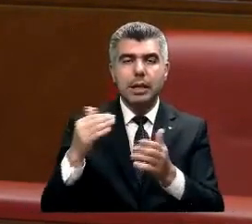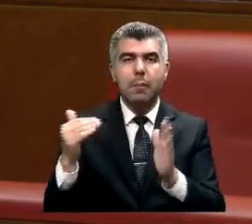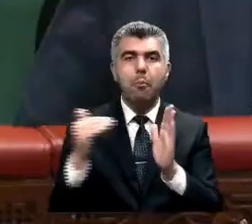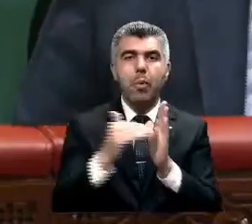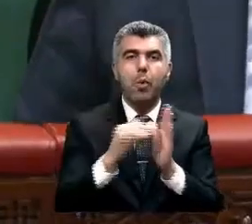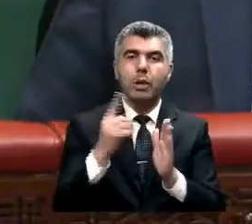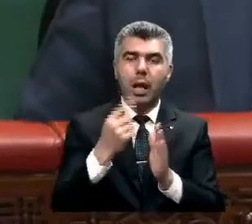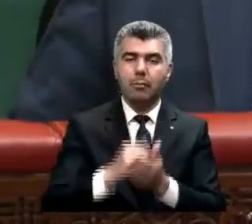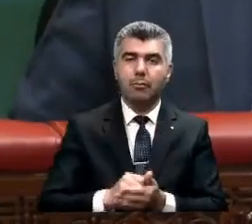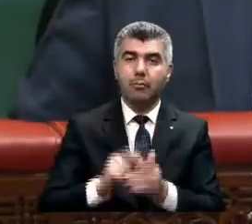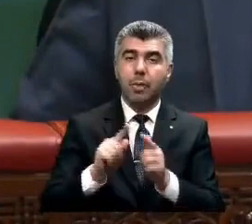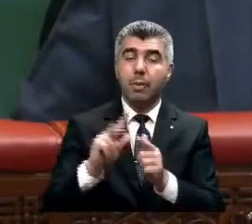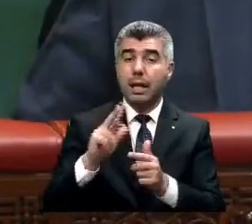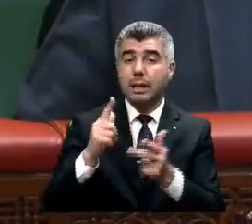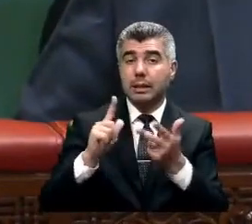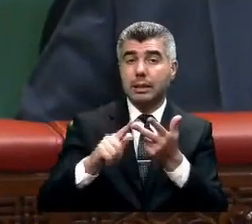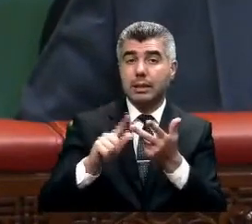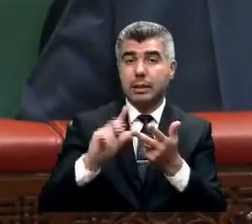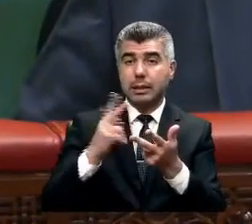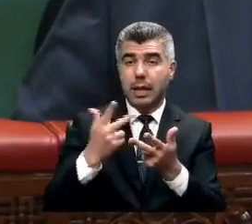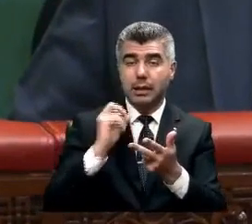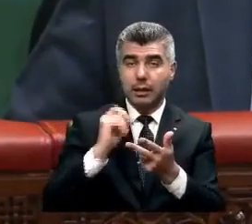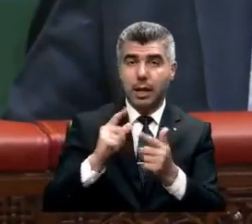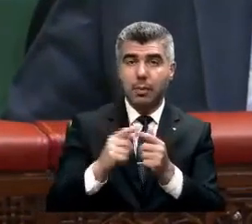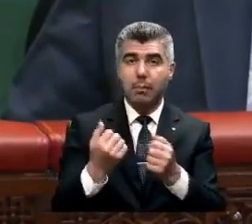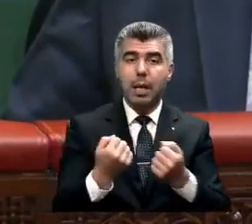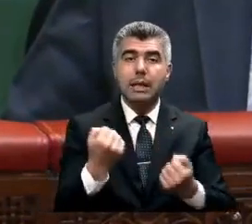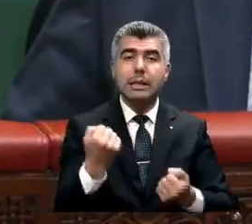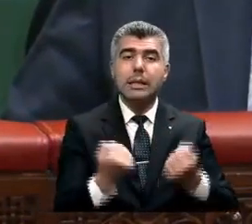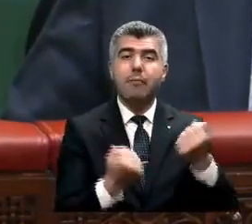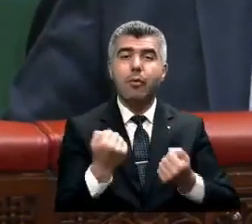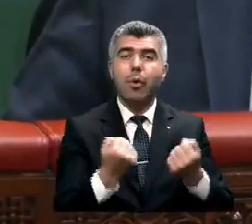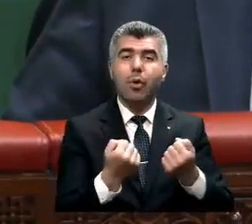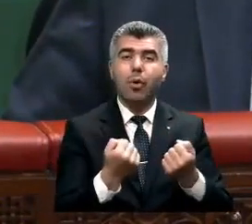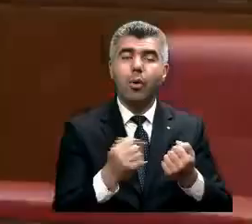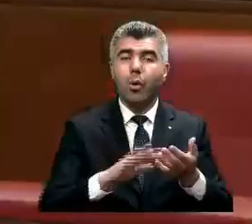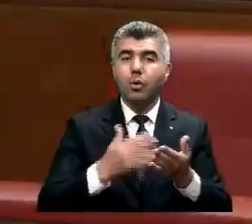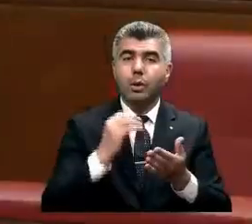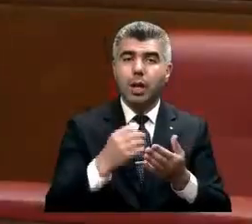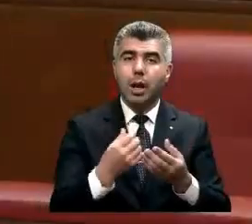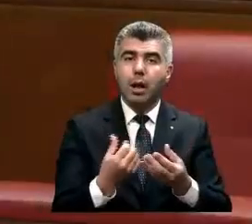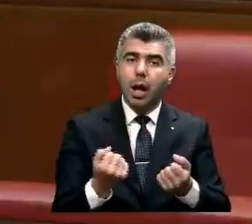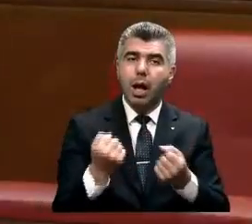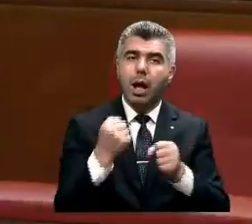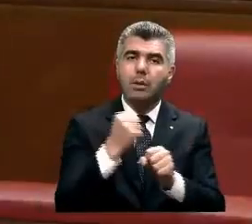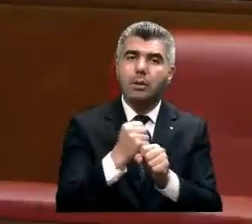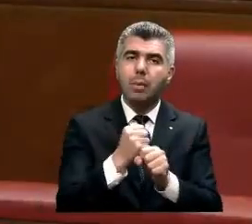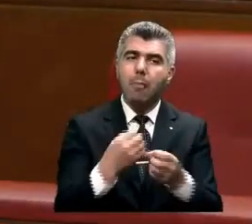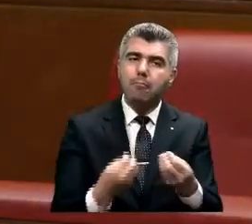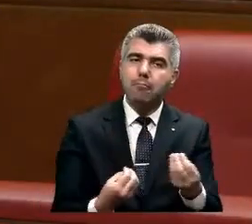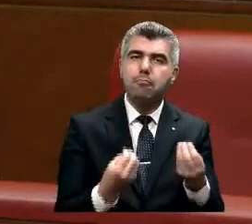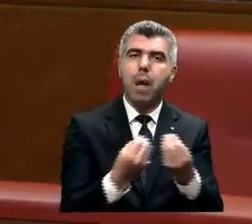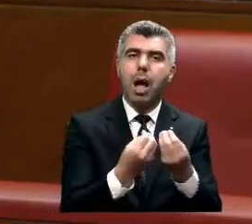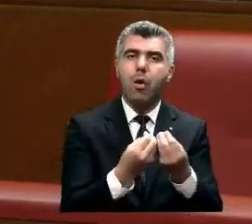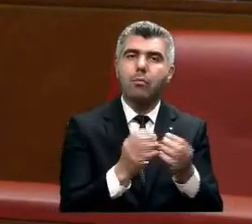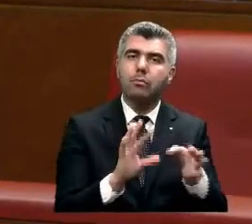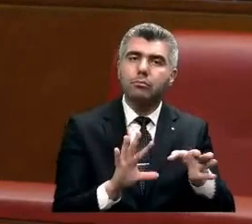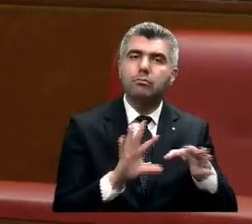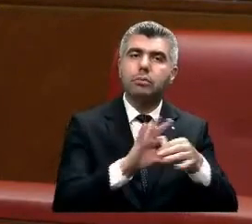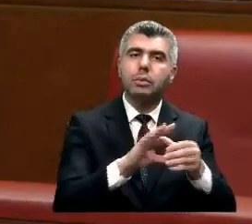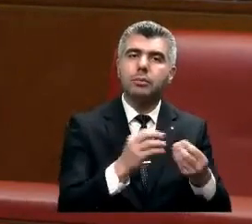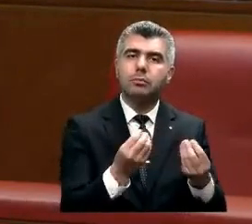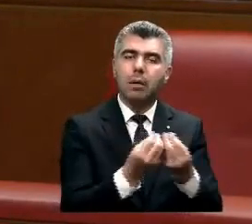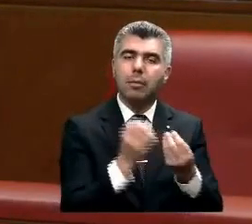تهم النقل الطرقي البضائع وتم تحديد مكونات هذا المحور بناء على العمل المشترك مع المهنيين حيث تم بالفعل ترتيب